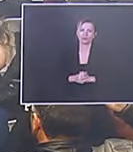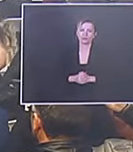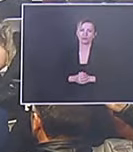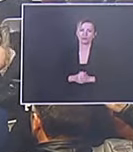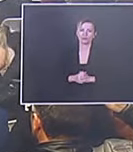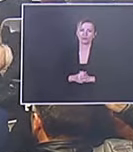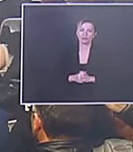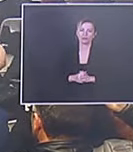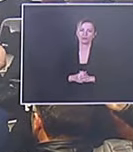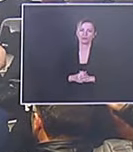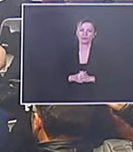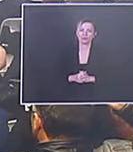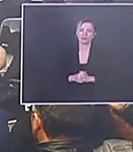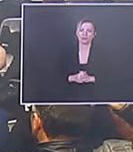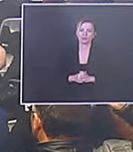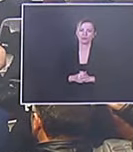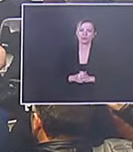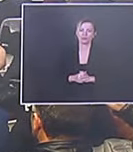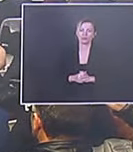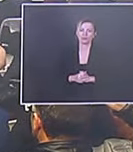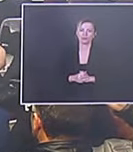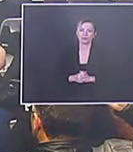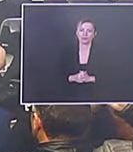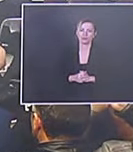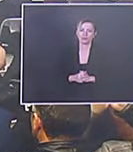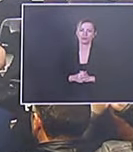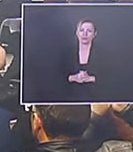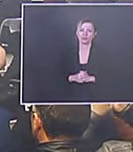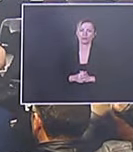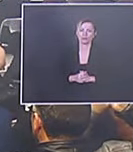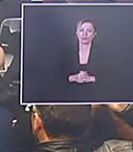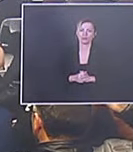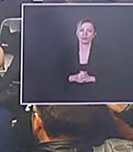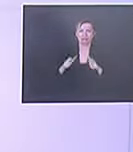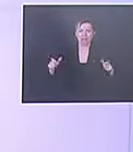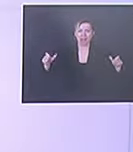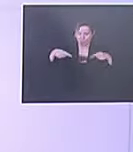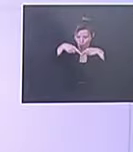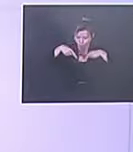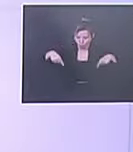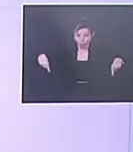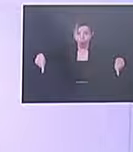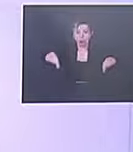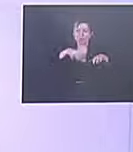εμπιστευτούν την κυβέρνηση, καθώς, όπως είπε, έχει αποδείξει ότι μπορεί να μετατρέπει τα σχέδια σε εργοτάξια και κατόπιν σε έργα. Σε ευχαριστούμε πολύ, Ναντίν.